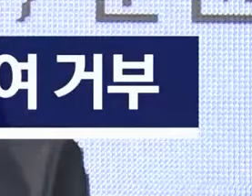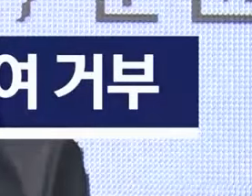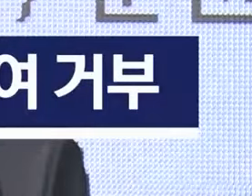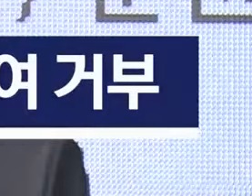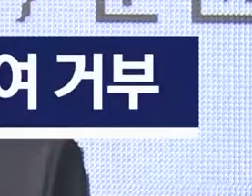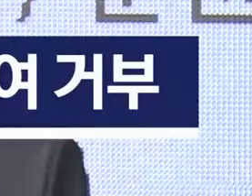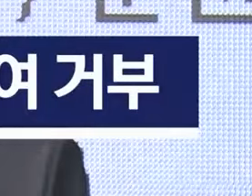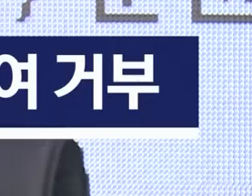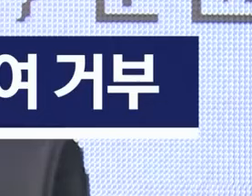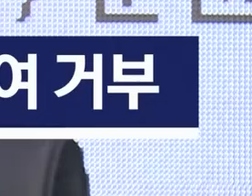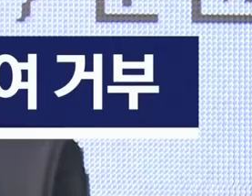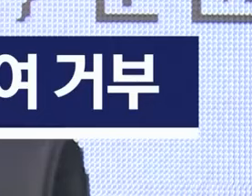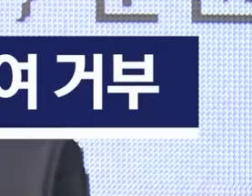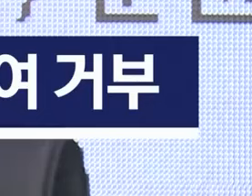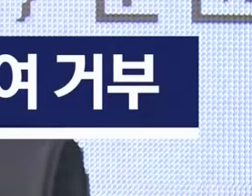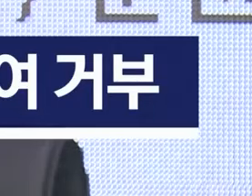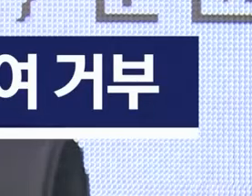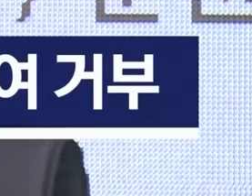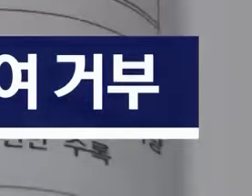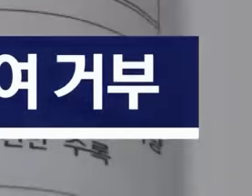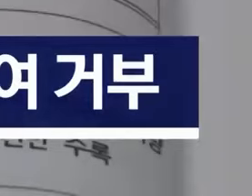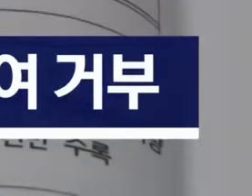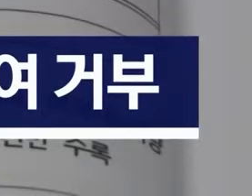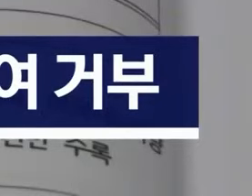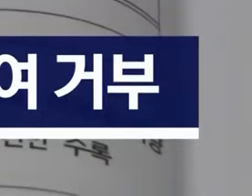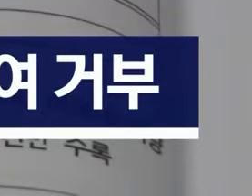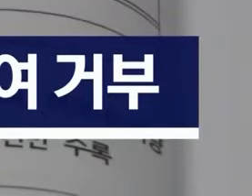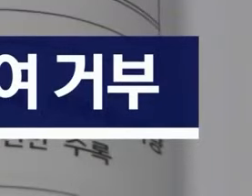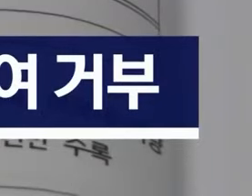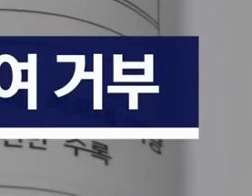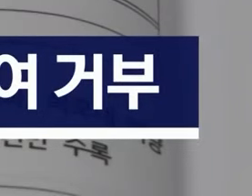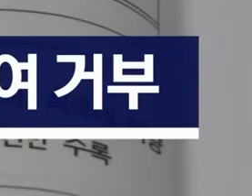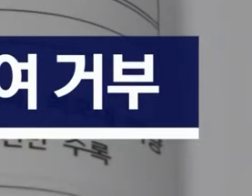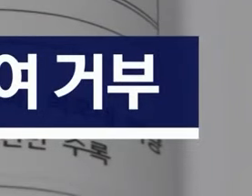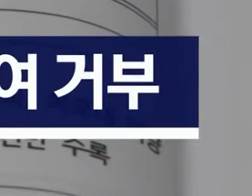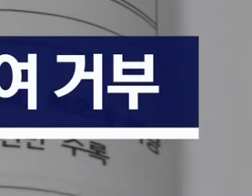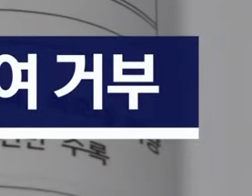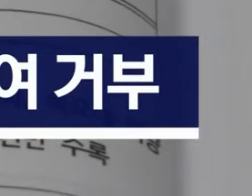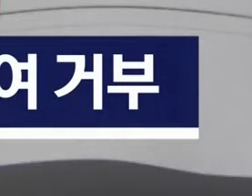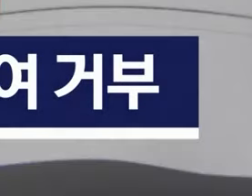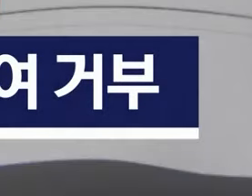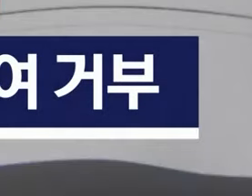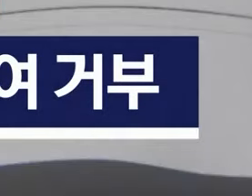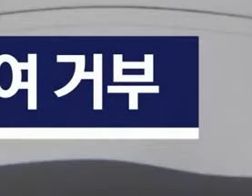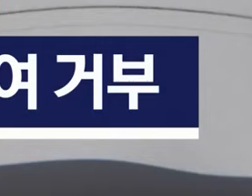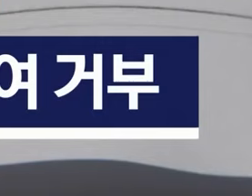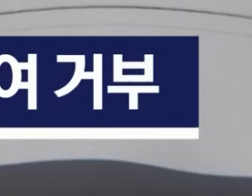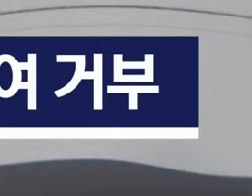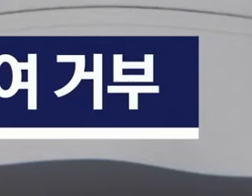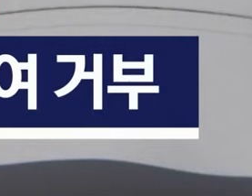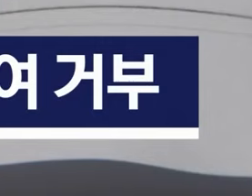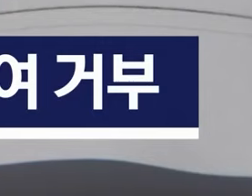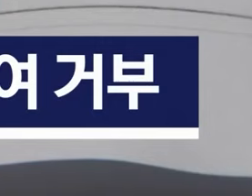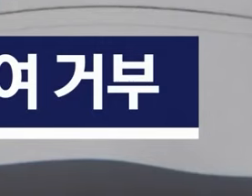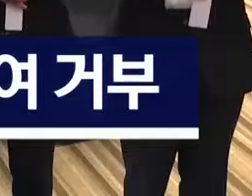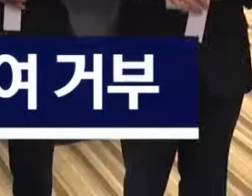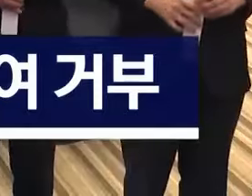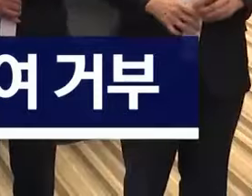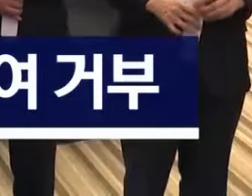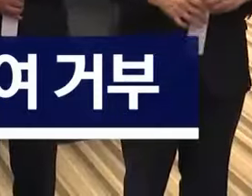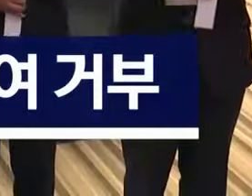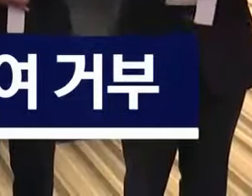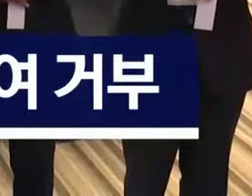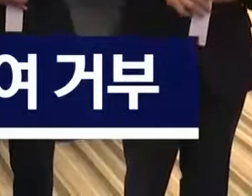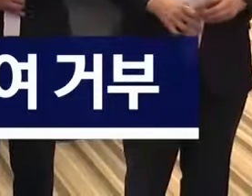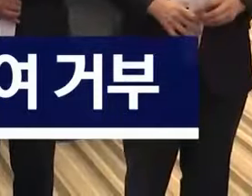순천시가 전남도의 국립의대 공모 참여를 거부하고 정부의 순천대 의대 설치를 별도로 요청했습니다. 전남의 오랜 수건